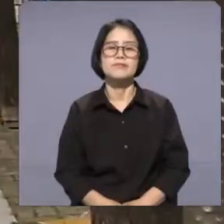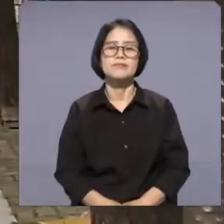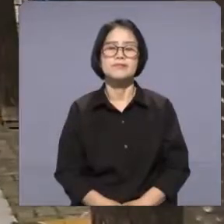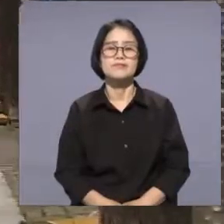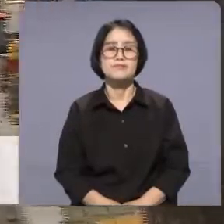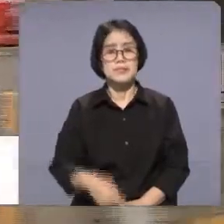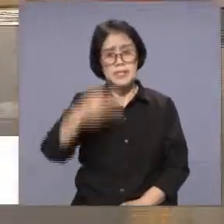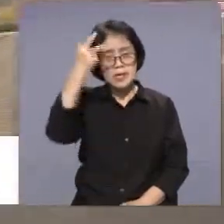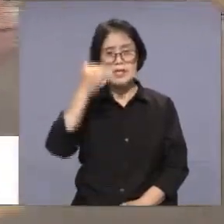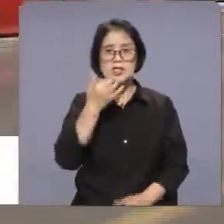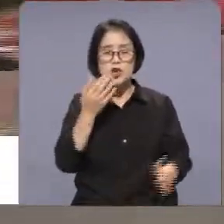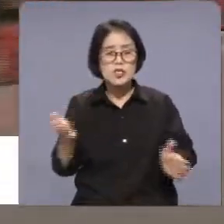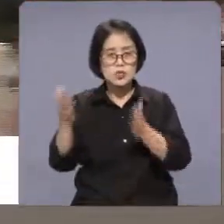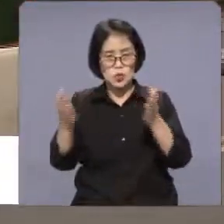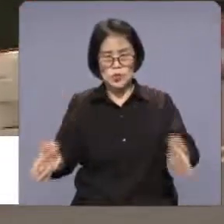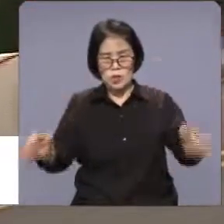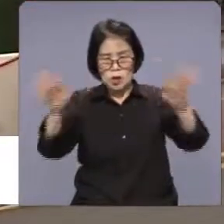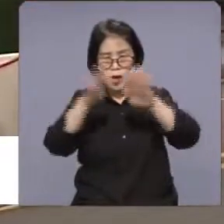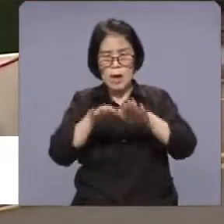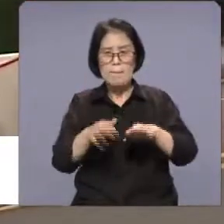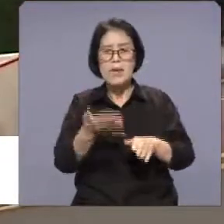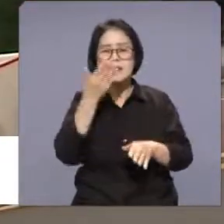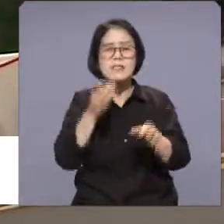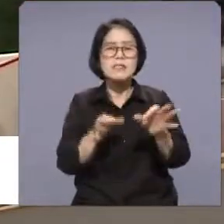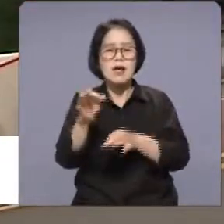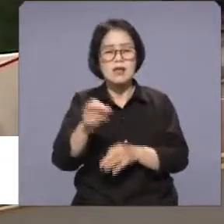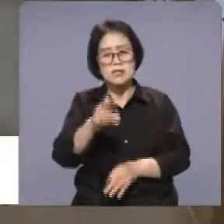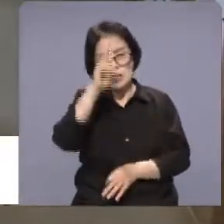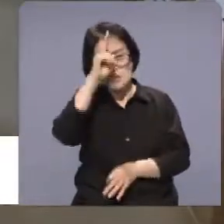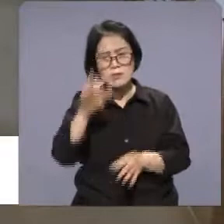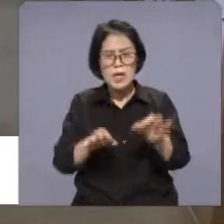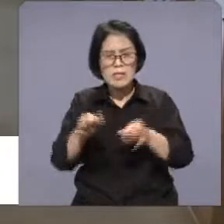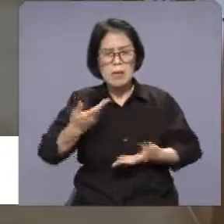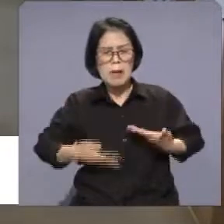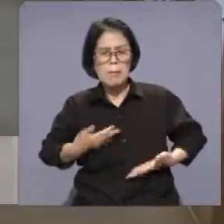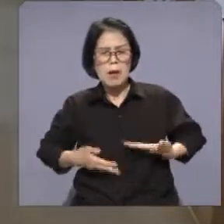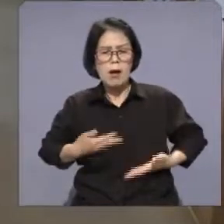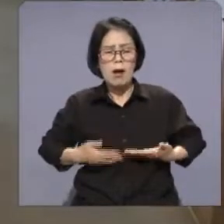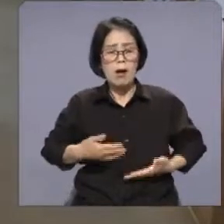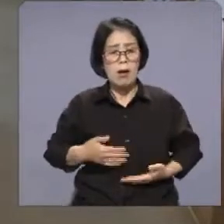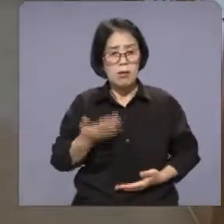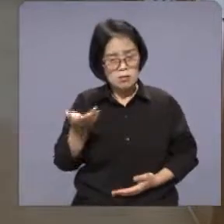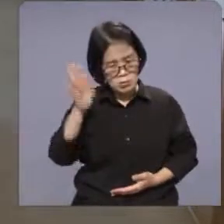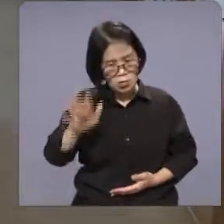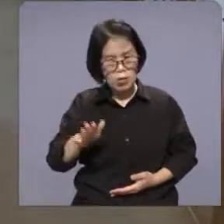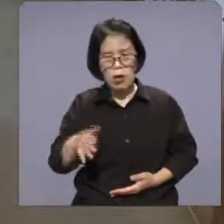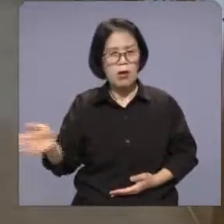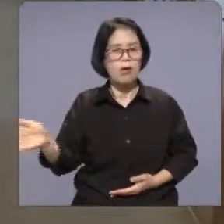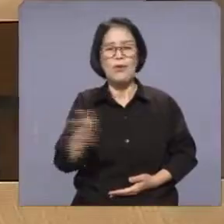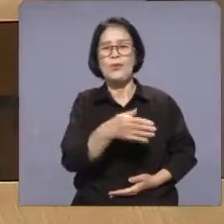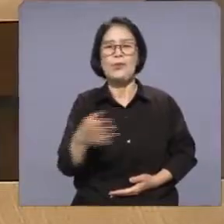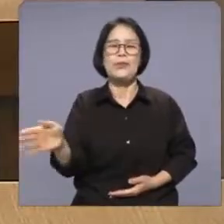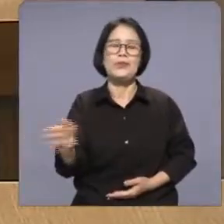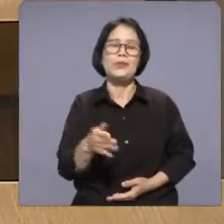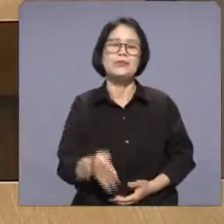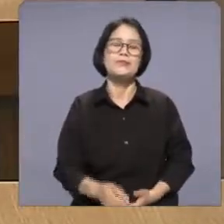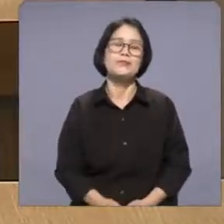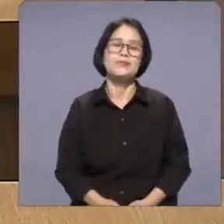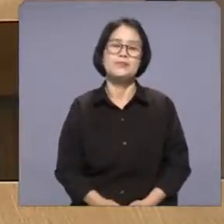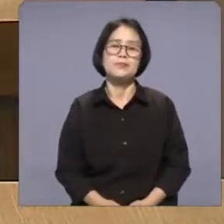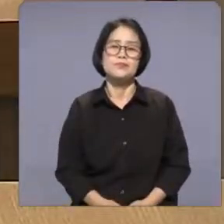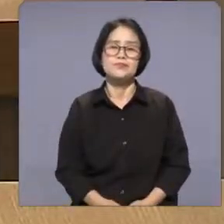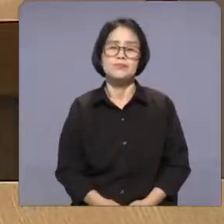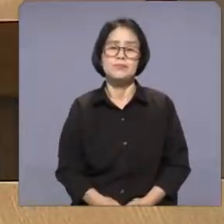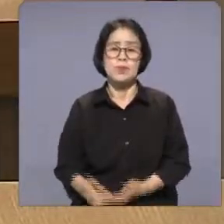예 경기도청 앞에 한식당 점심 장사로 바쁠 시간이지만 분주함 은 찾아볼 수 없습니다 주